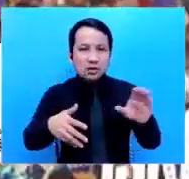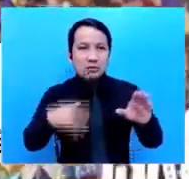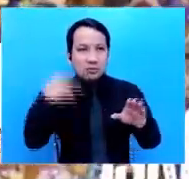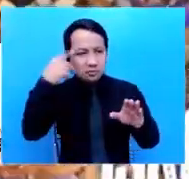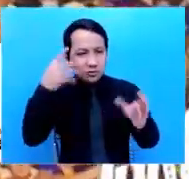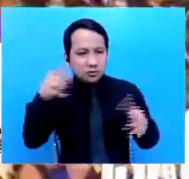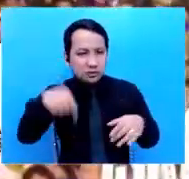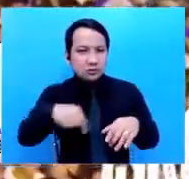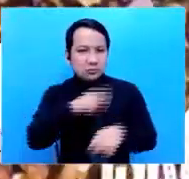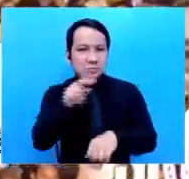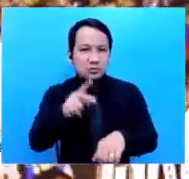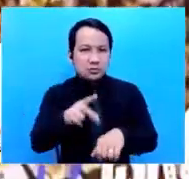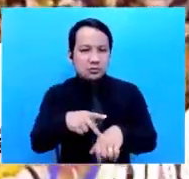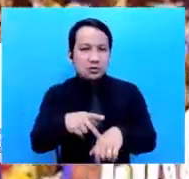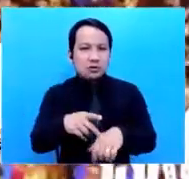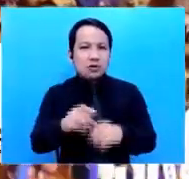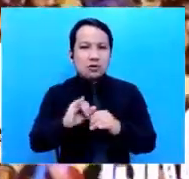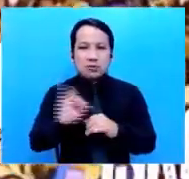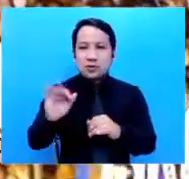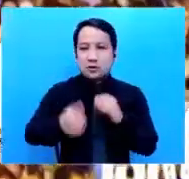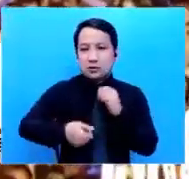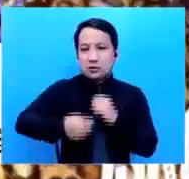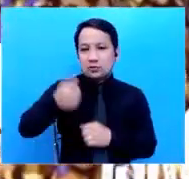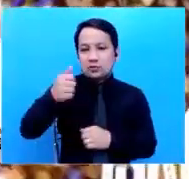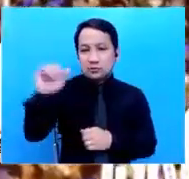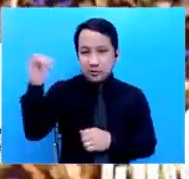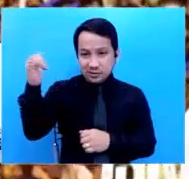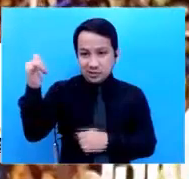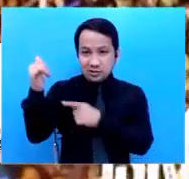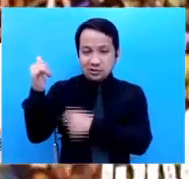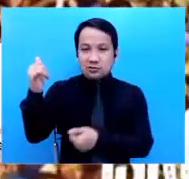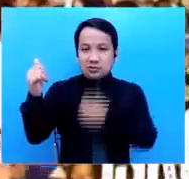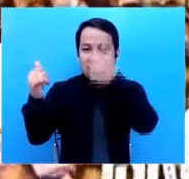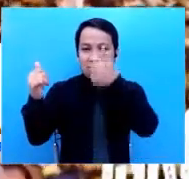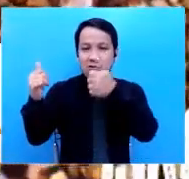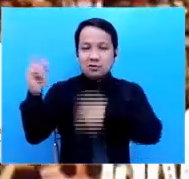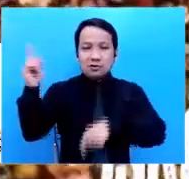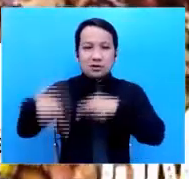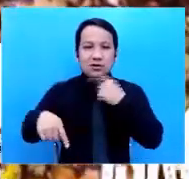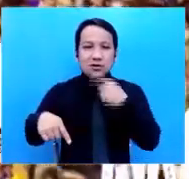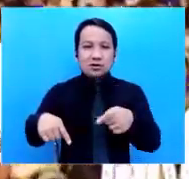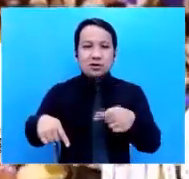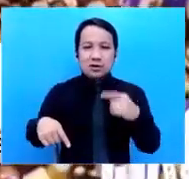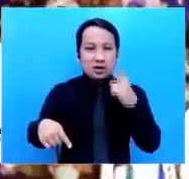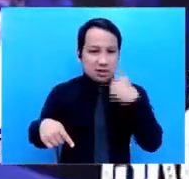bansa. Pag nanalo naman ang dilaw, hindi rin papayag ang pula.